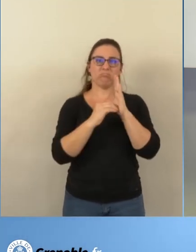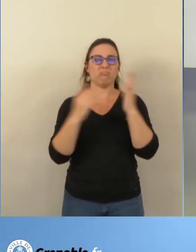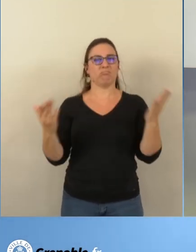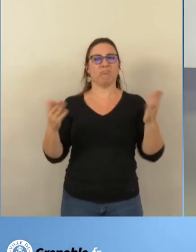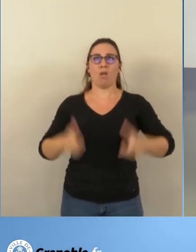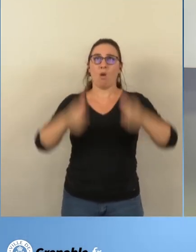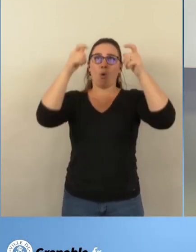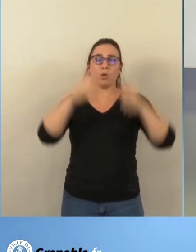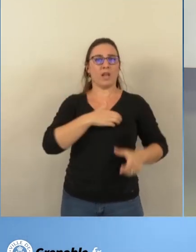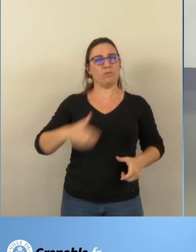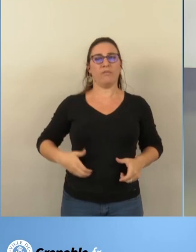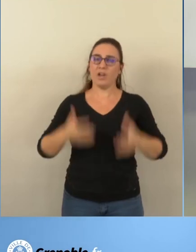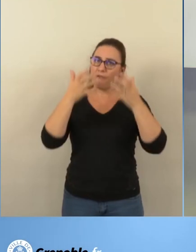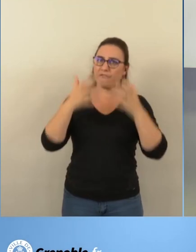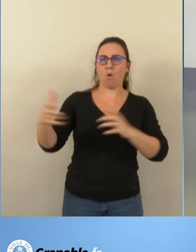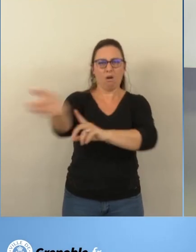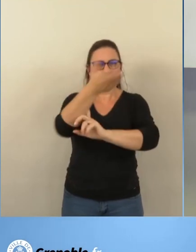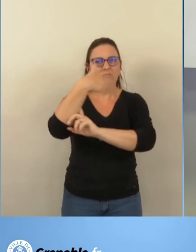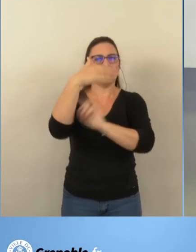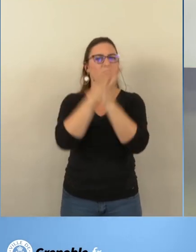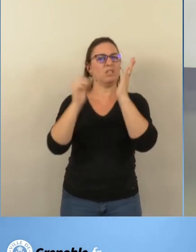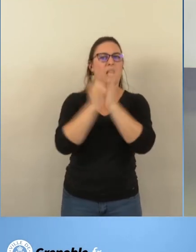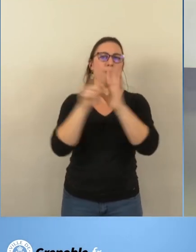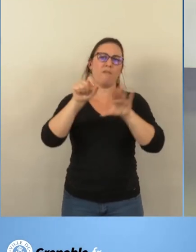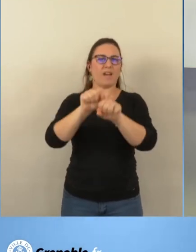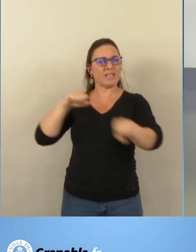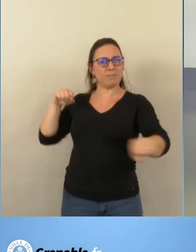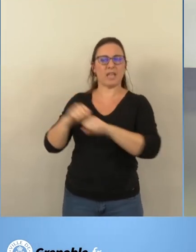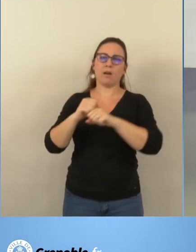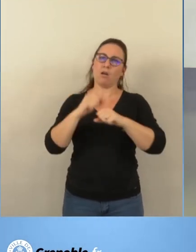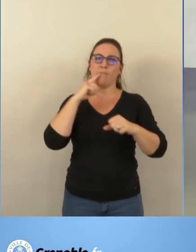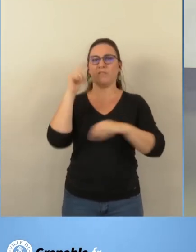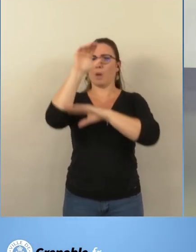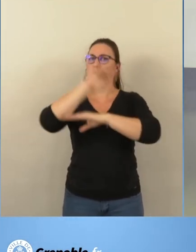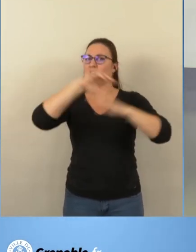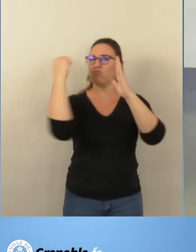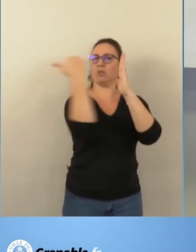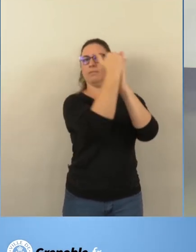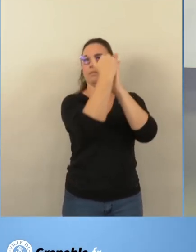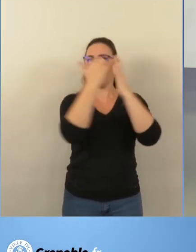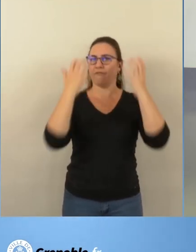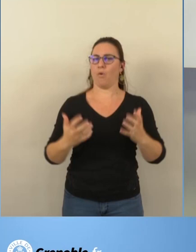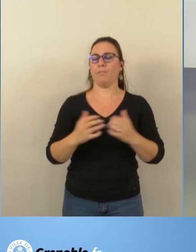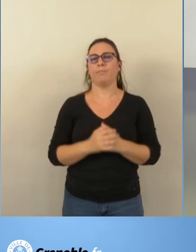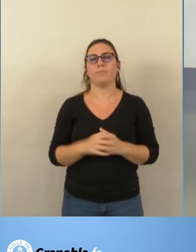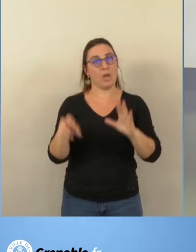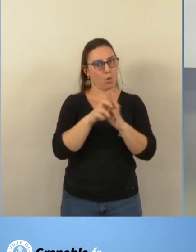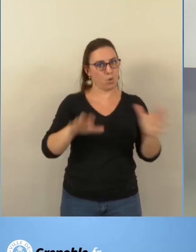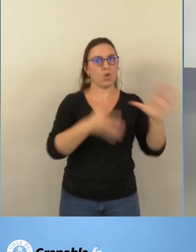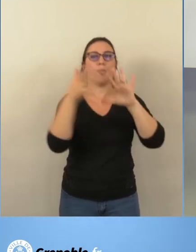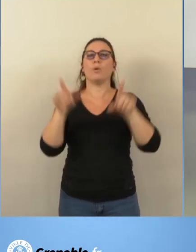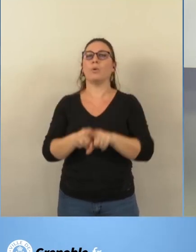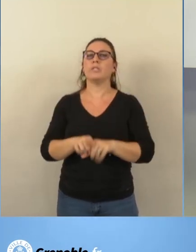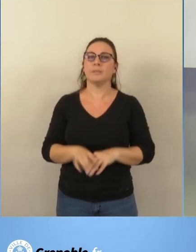historique de notre hôtel de ville emblématique du patrimoine du 20e siècle et emblématique également de l'évolution de Grenoble enfin